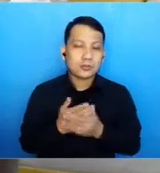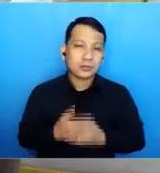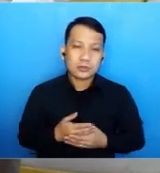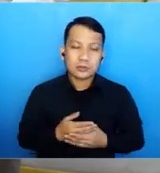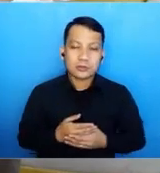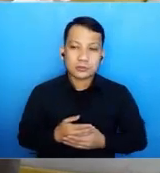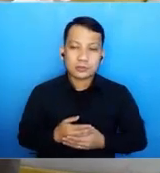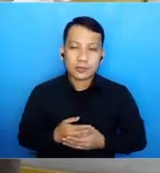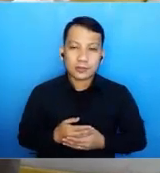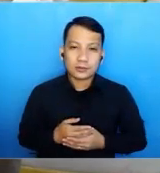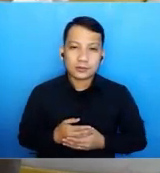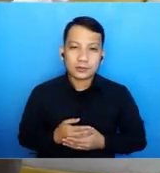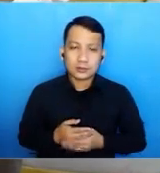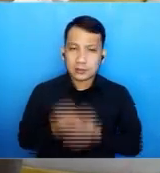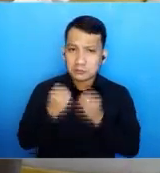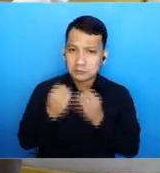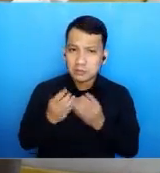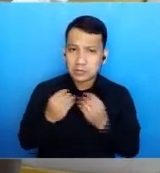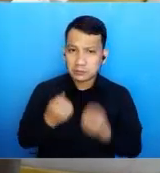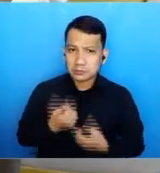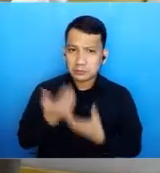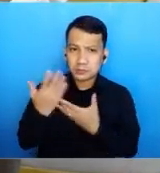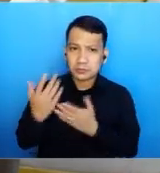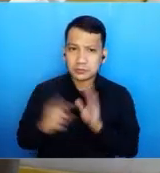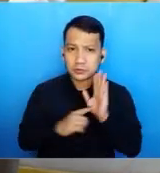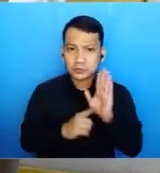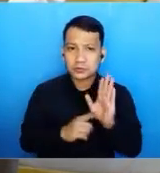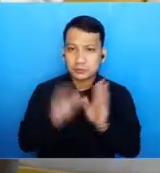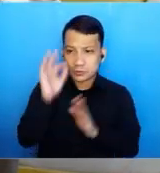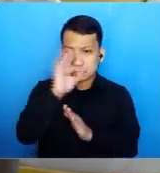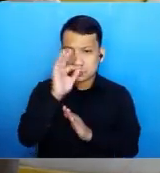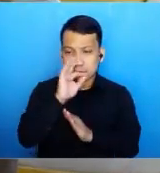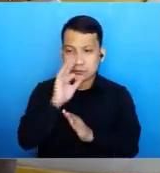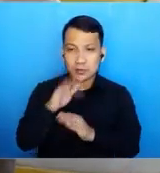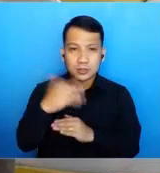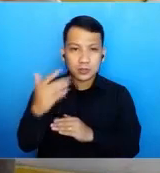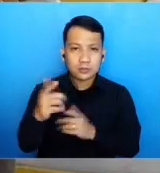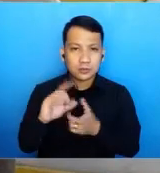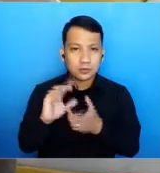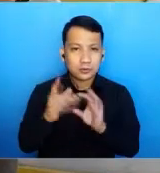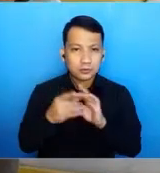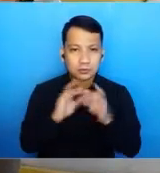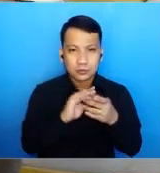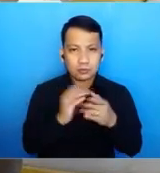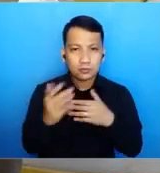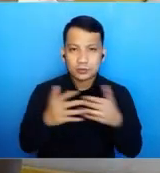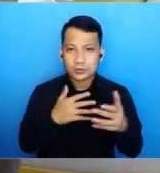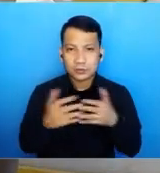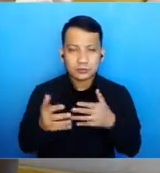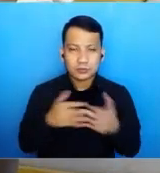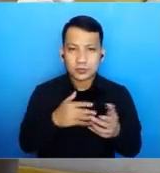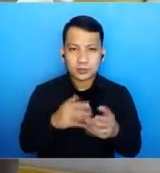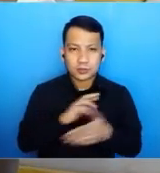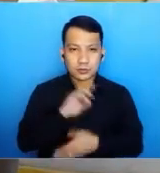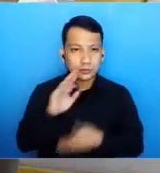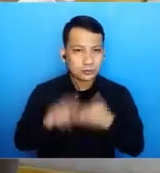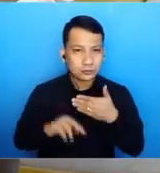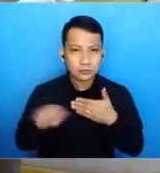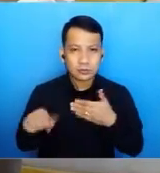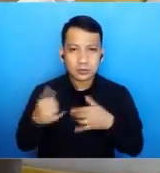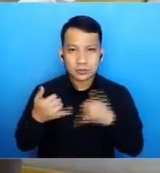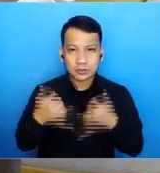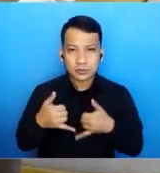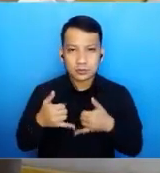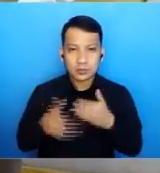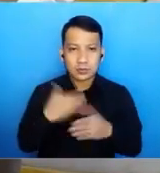For sure, partner, maraming mai-inspire sa ipapakita ng Pinoy athletes sa Tokyo anuman ang maging resulta ng Games. Oo, kaya naman bago sila tumungtong